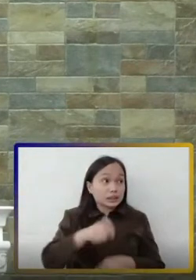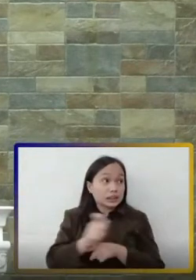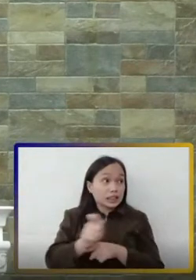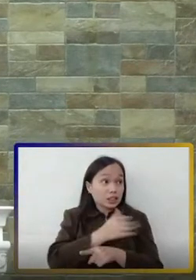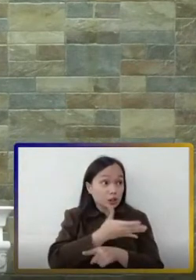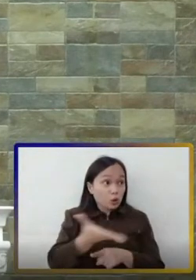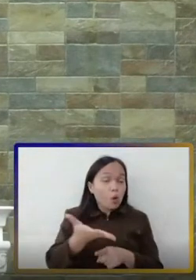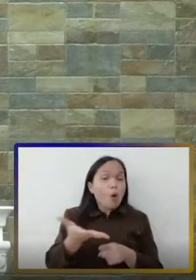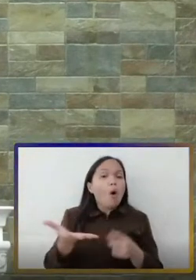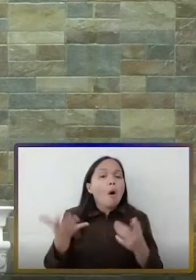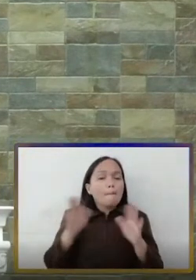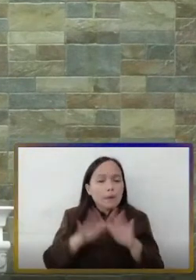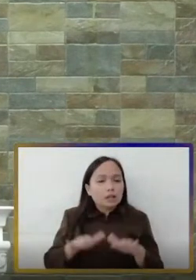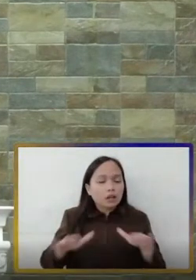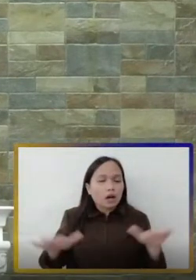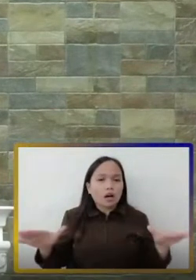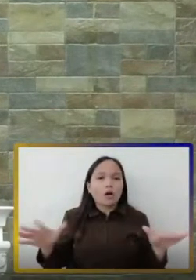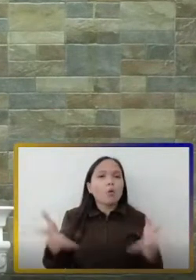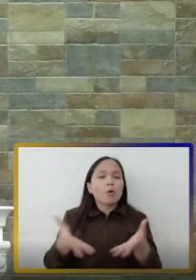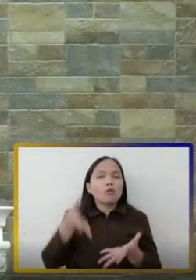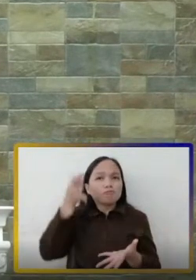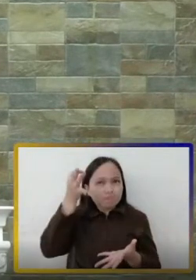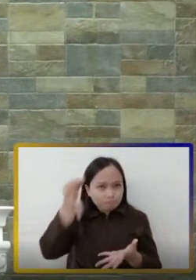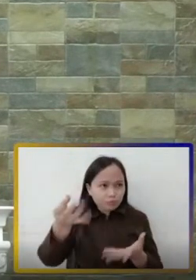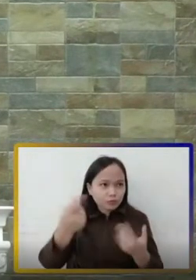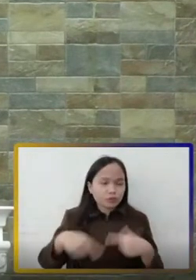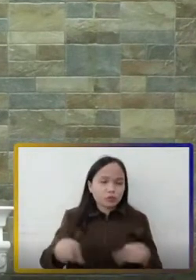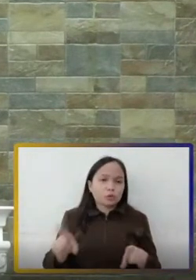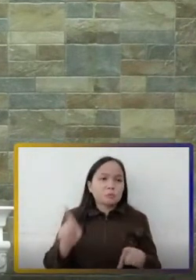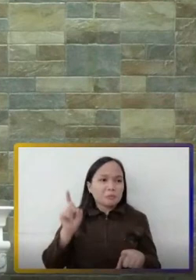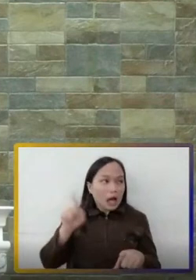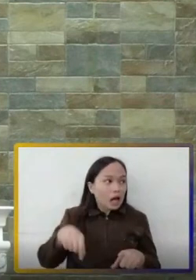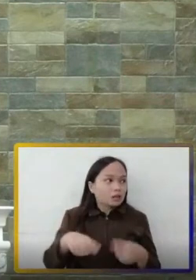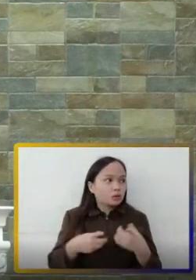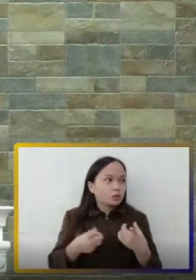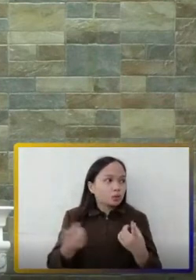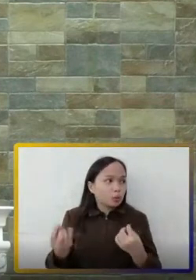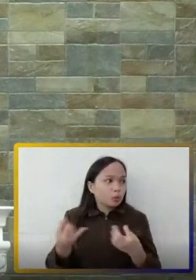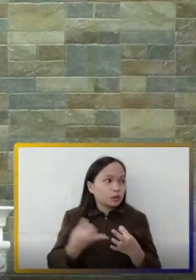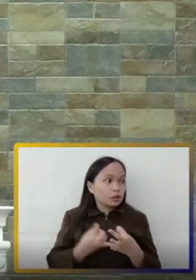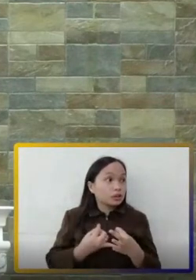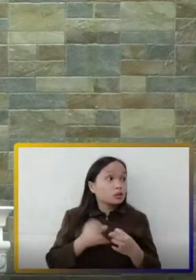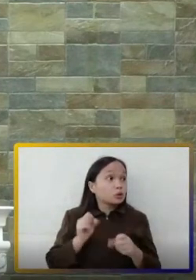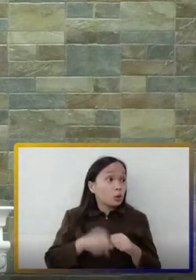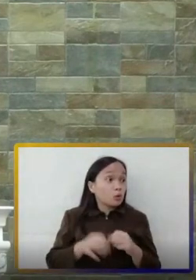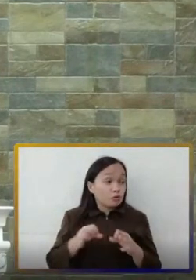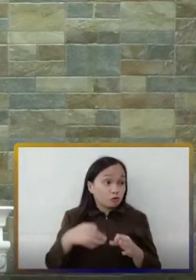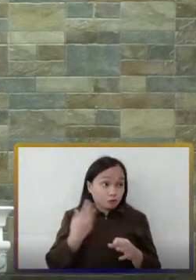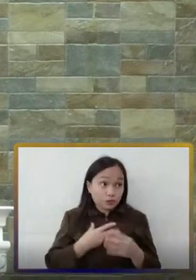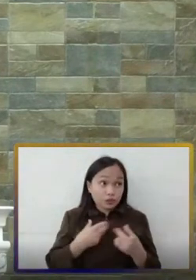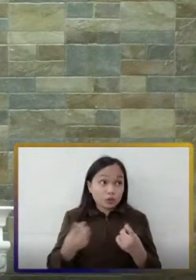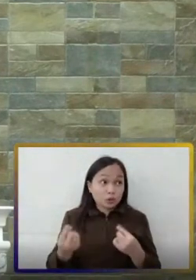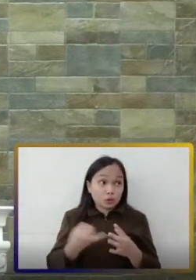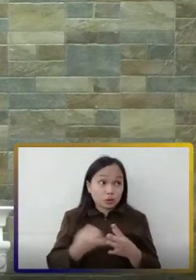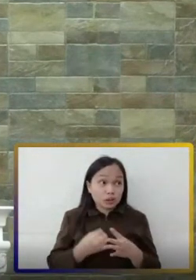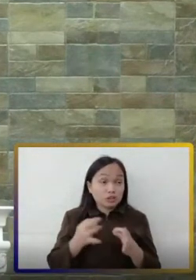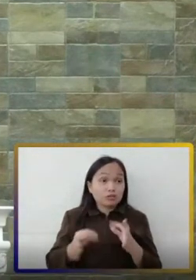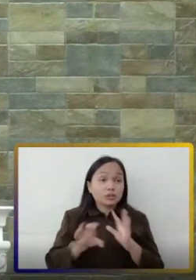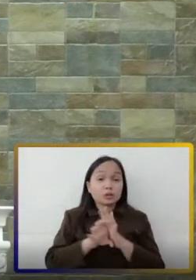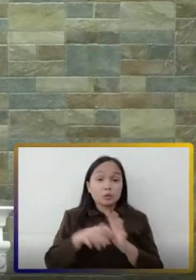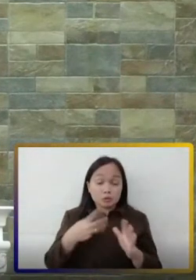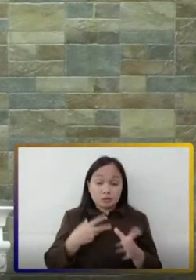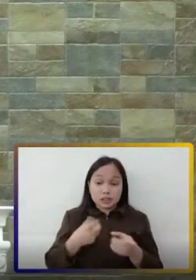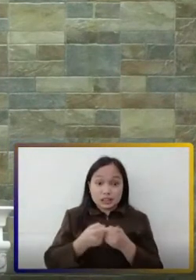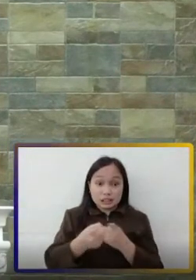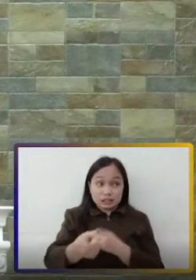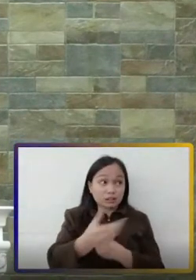should go. We need to do that. Kaya kapag ka ginawa namin yon, pag dinirect namin kayo,